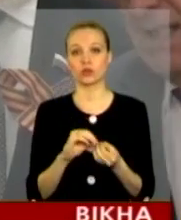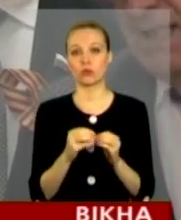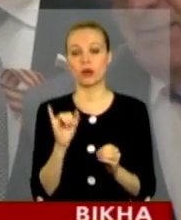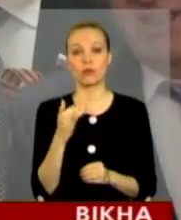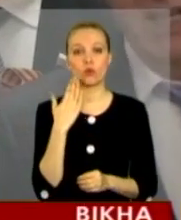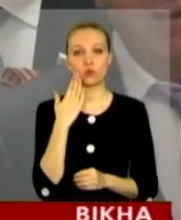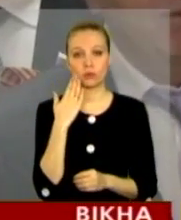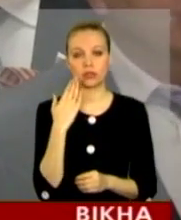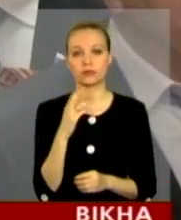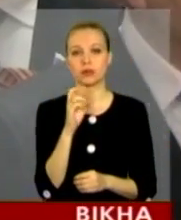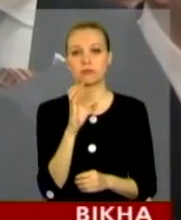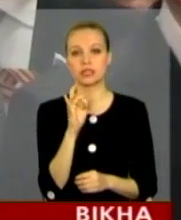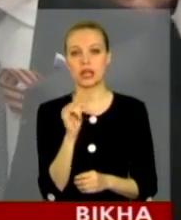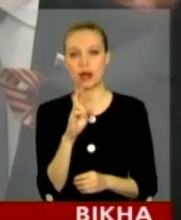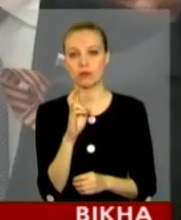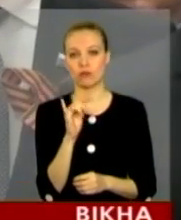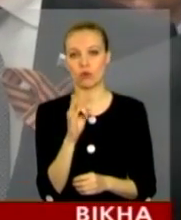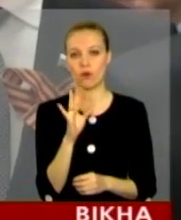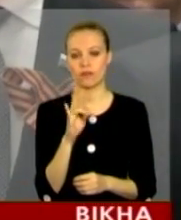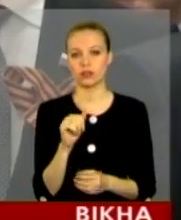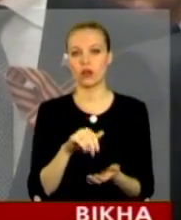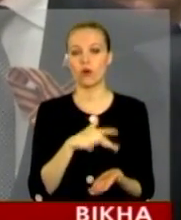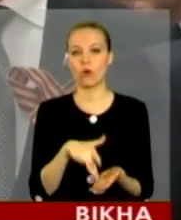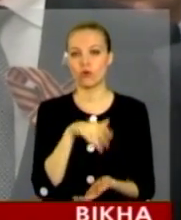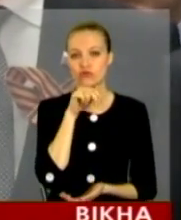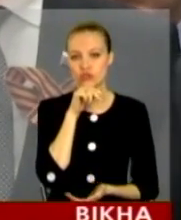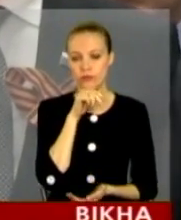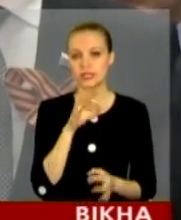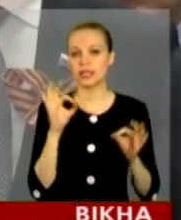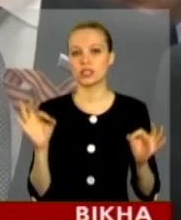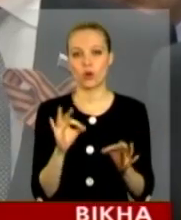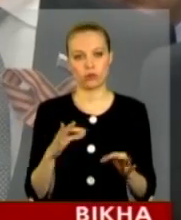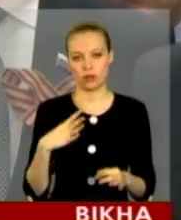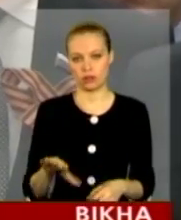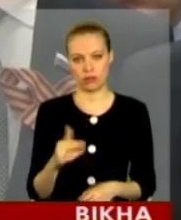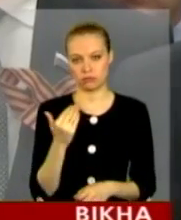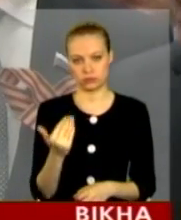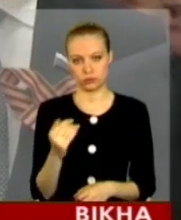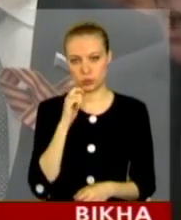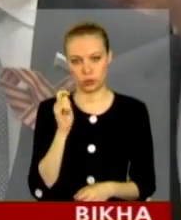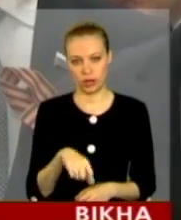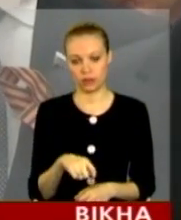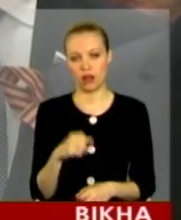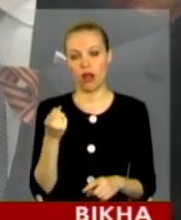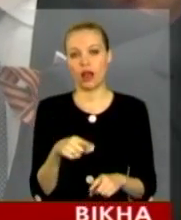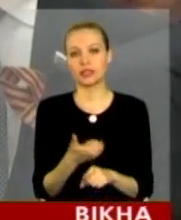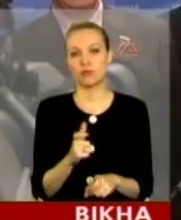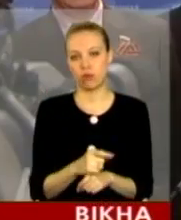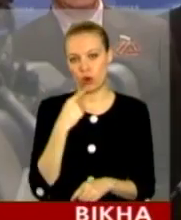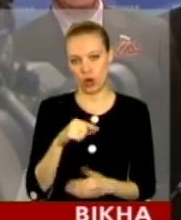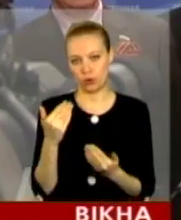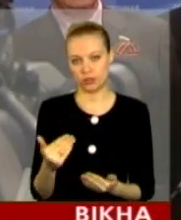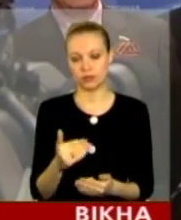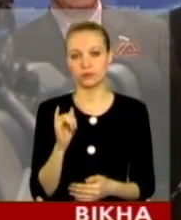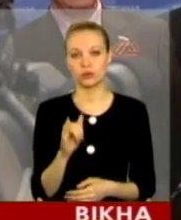румын. Бессарабия, Буковина. Город Черновцы никогда не принадлежал Украине, а тем более России.